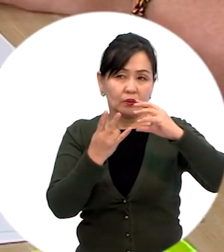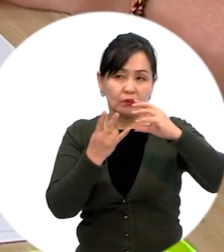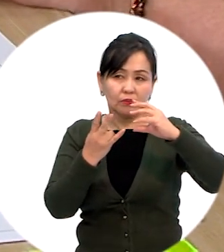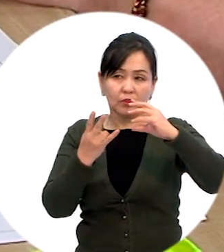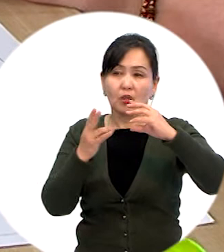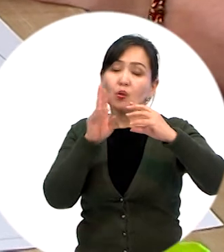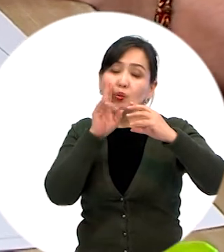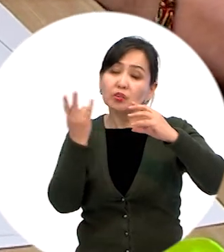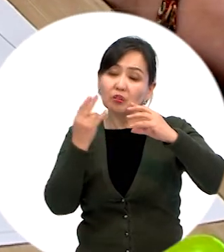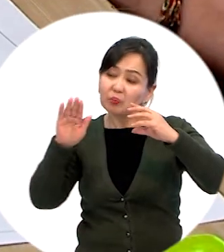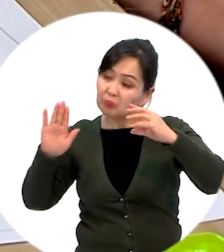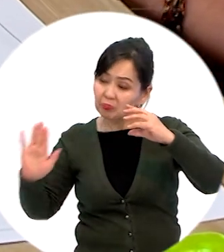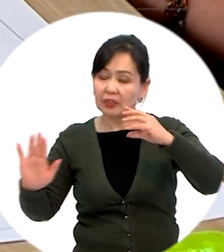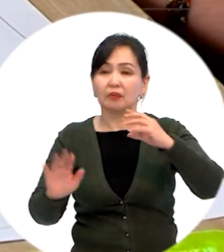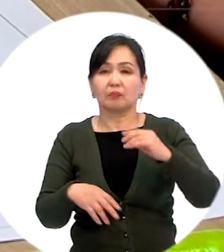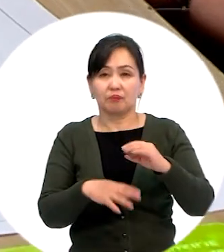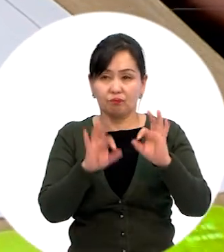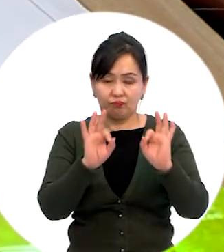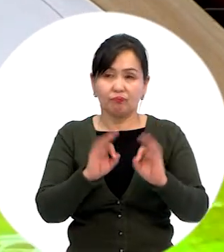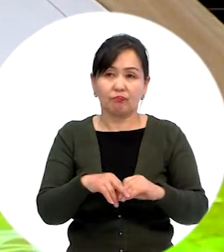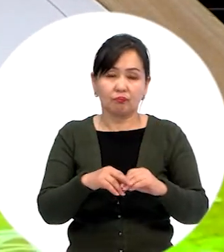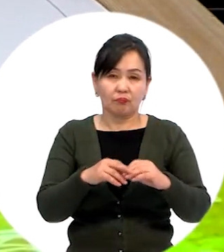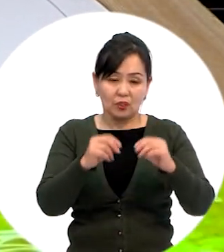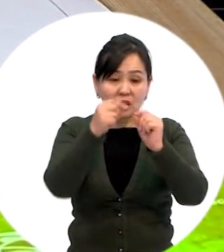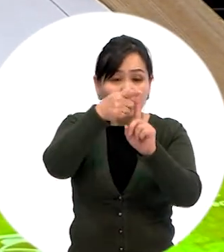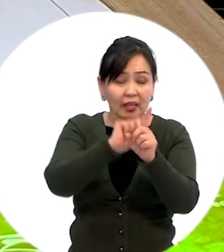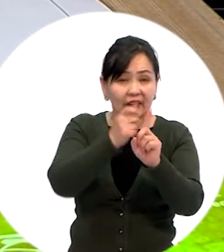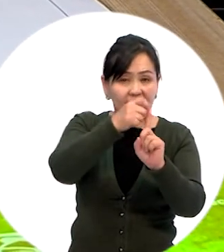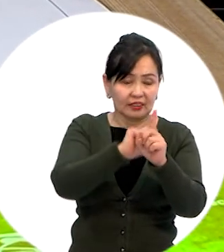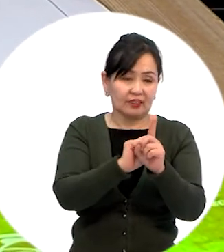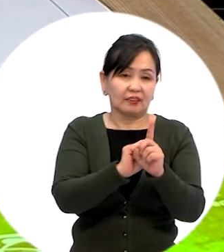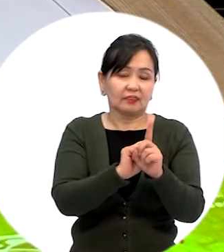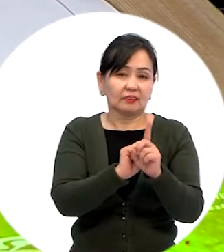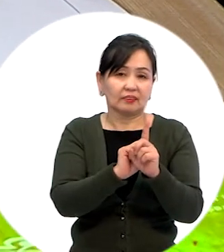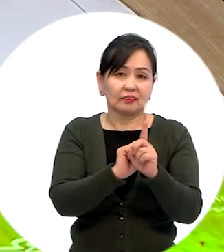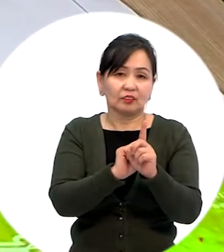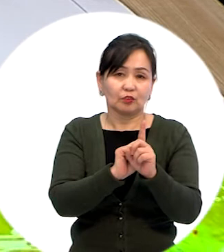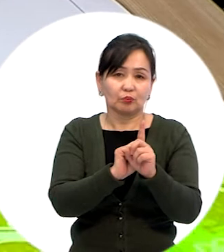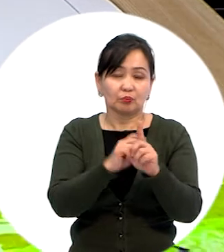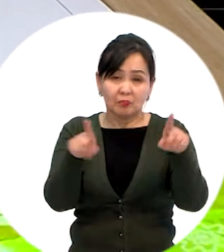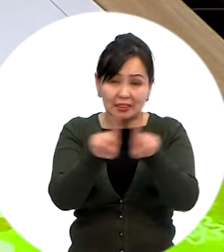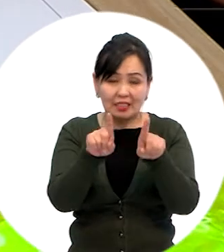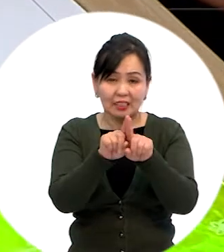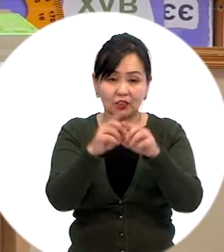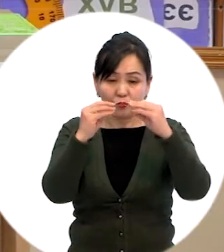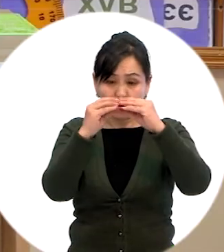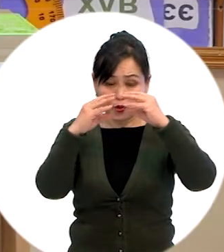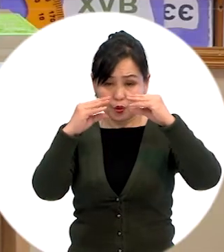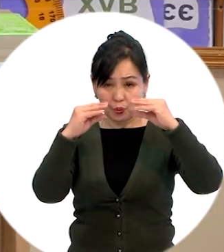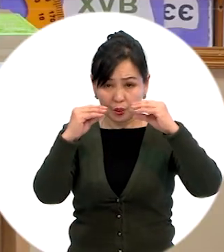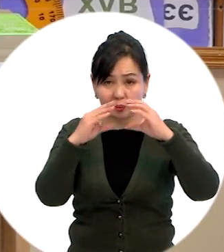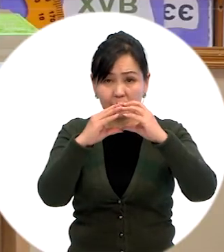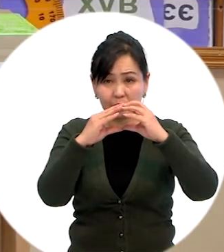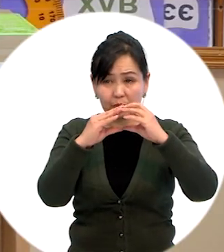нүдэнд луун маань ирэх юм байна. За гадил жимс маань